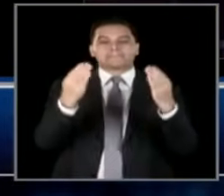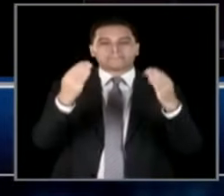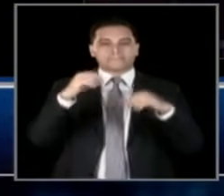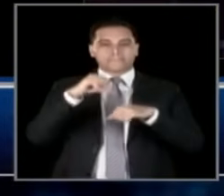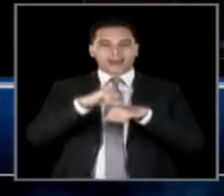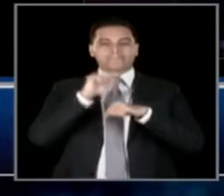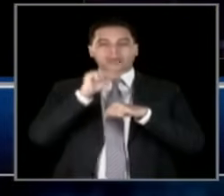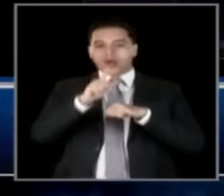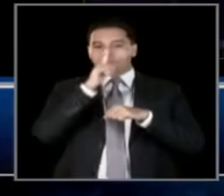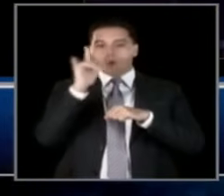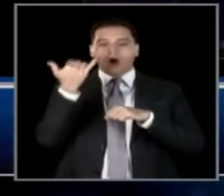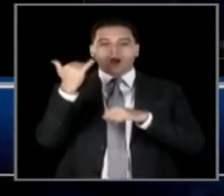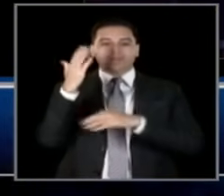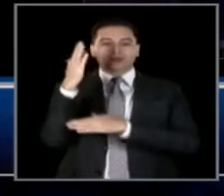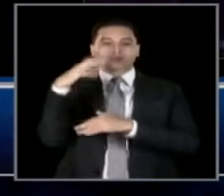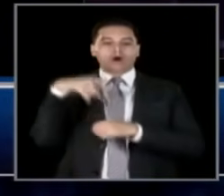عام